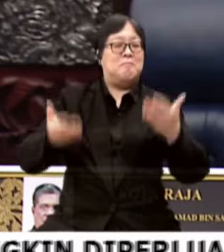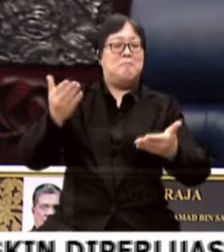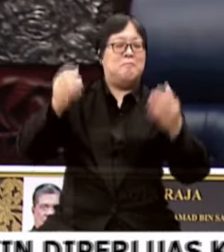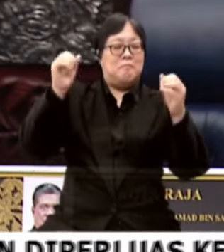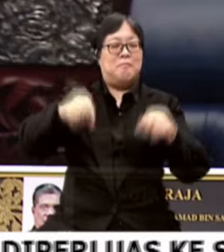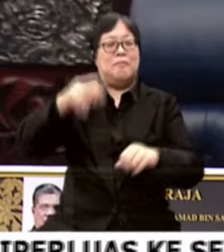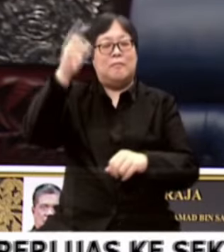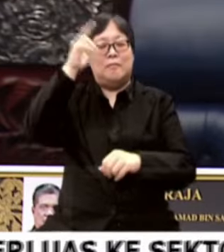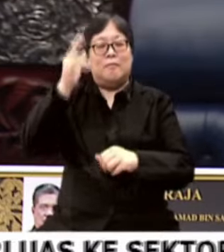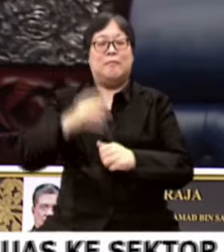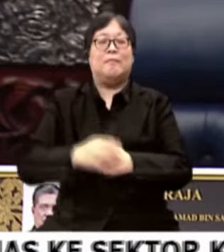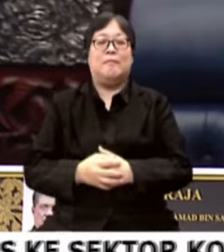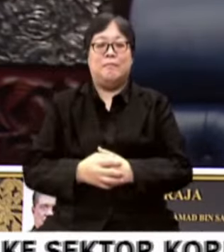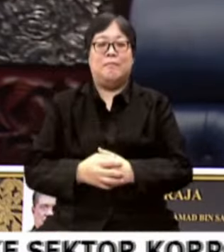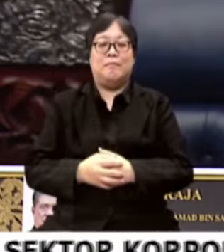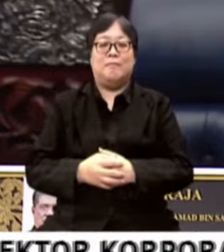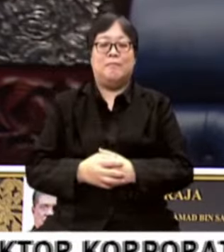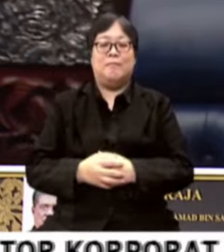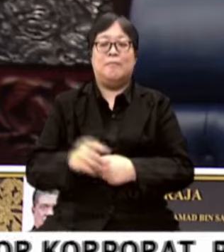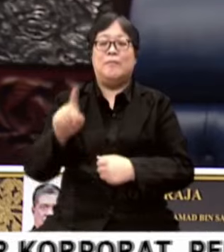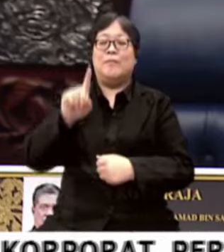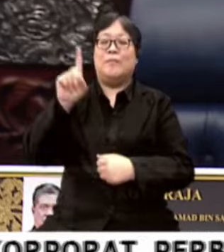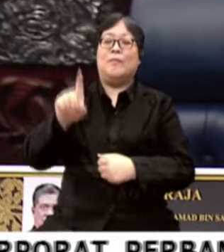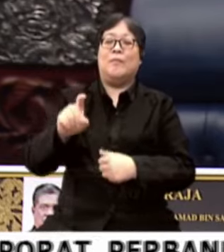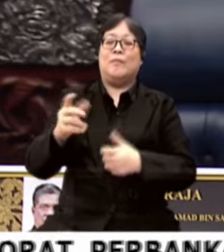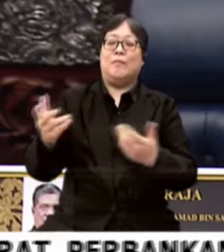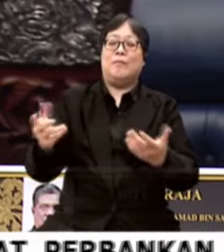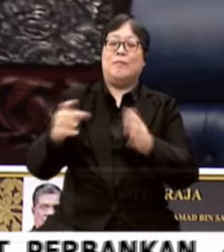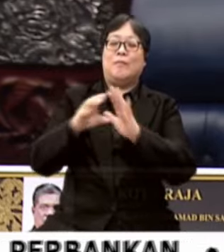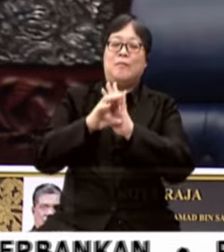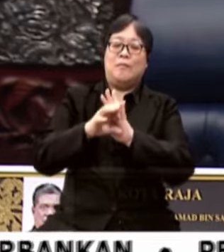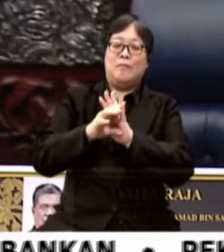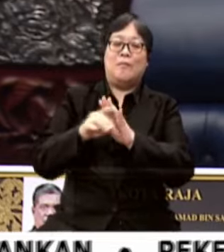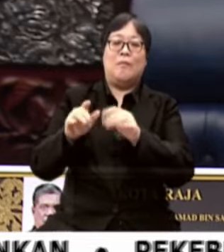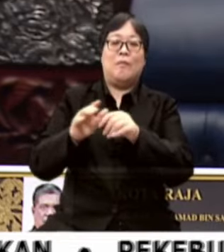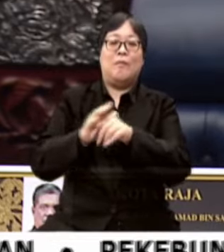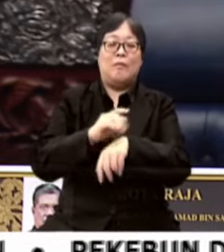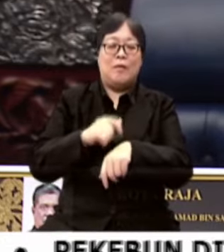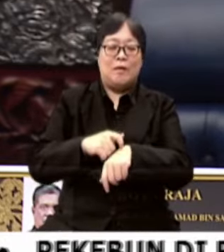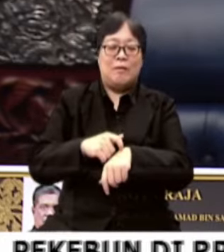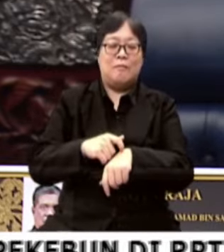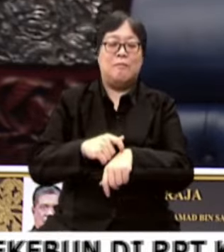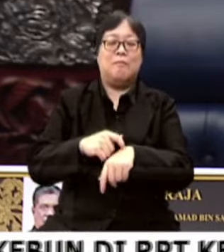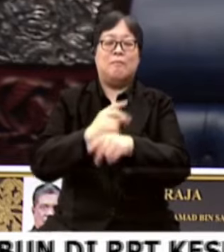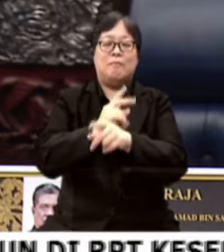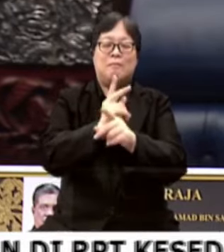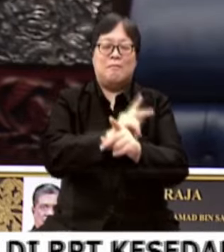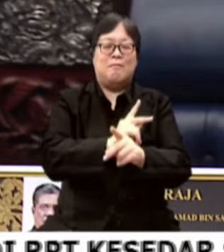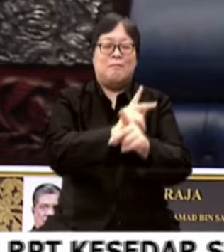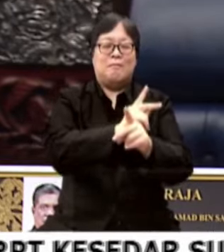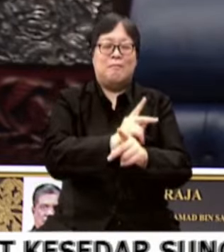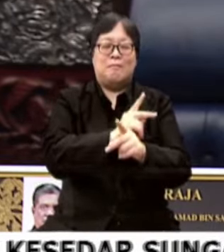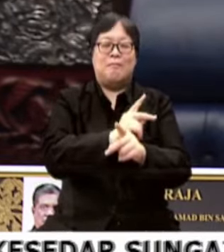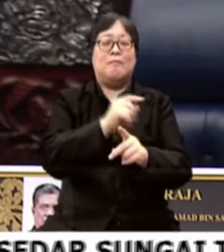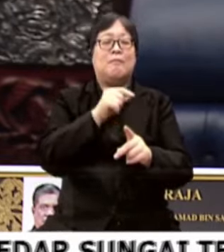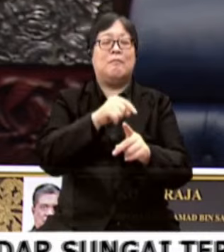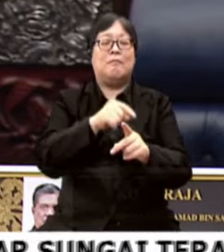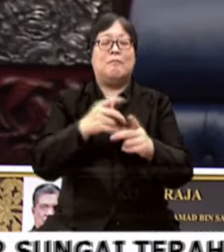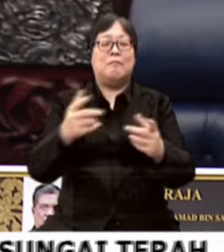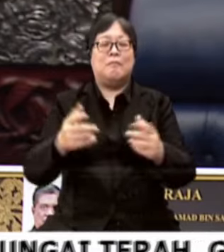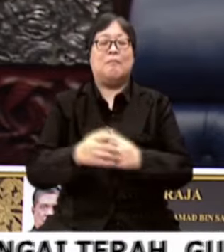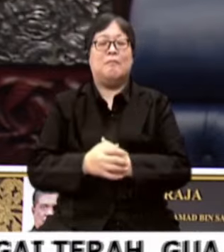kerajaan soal contohnya mereka yang sepenuh masse untuk menjaga inilah soal